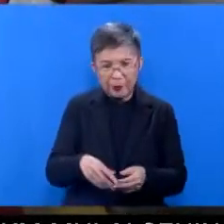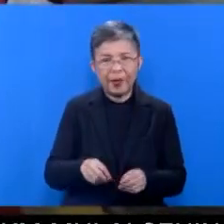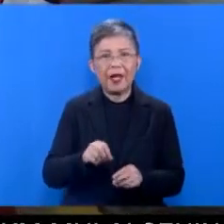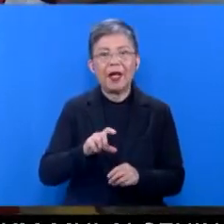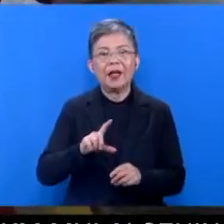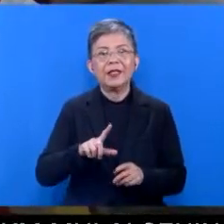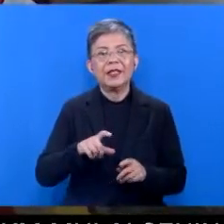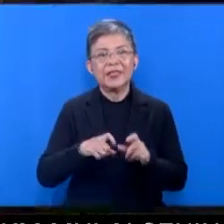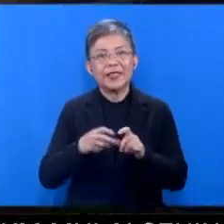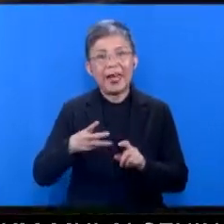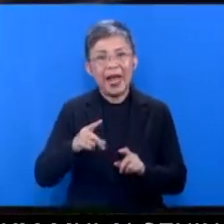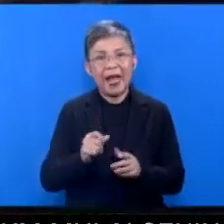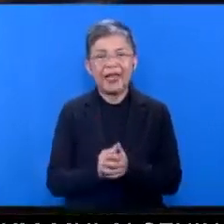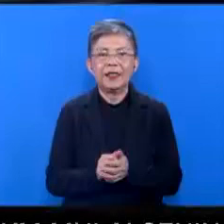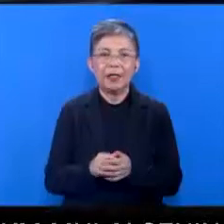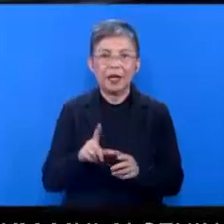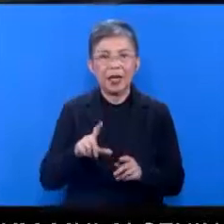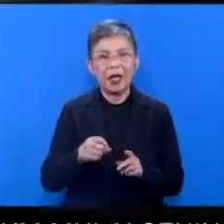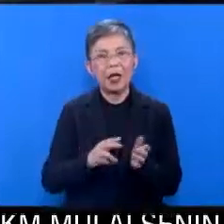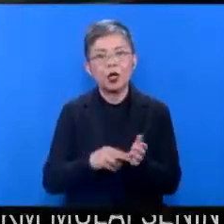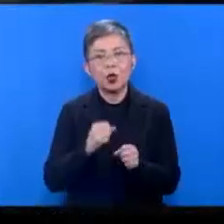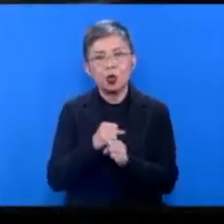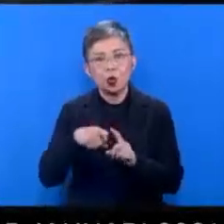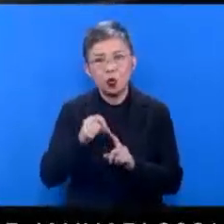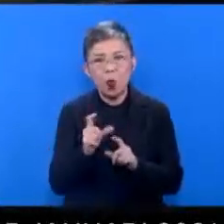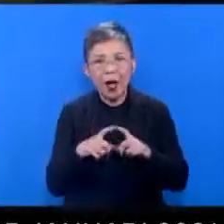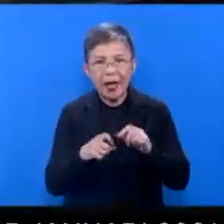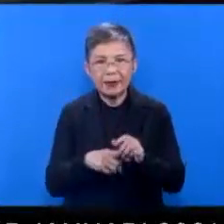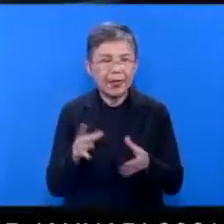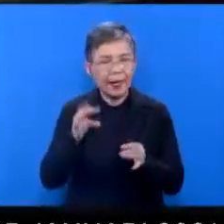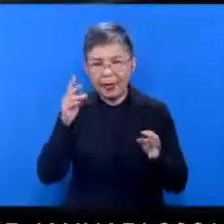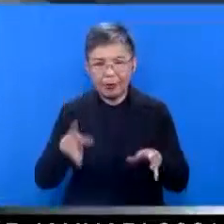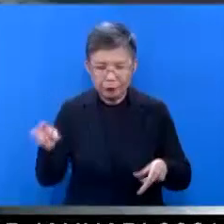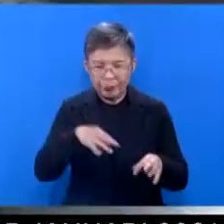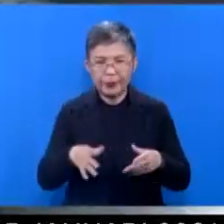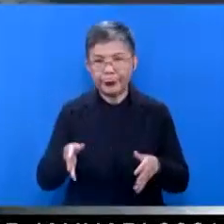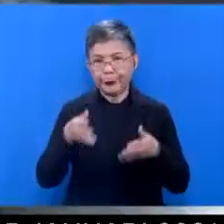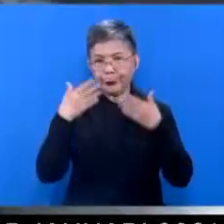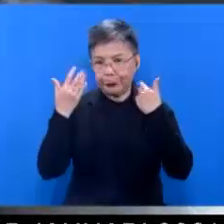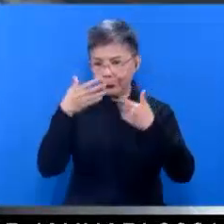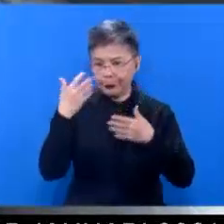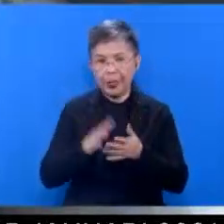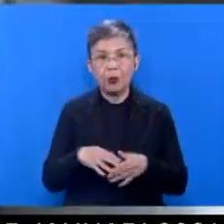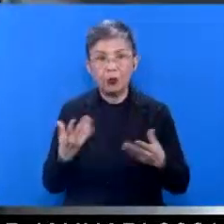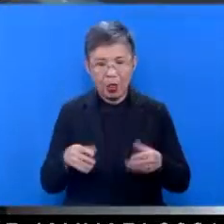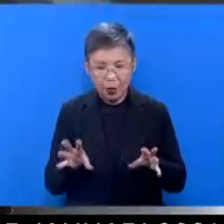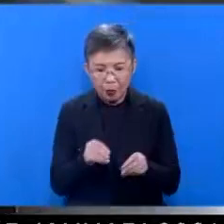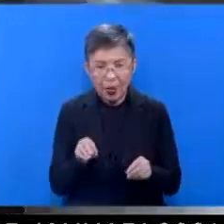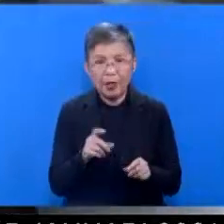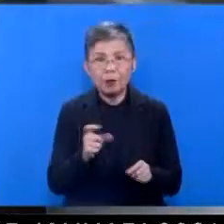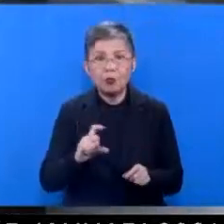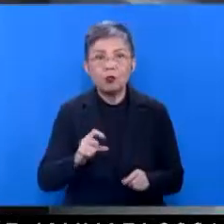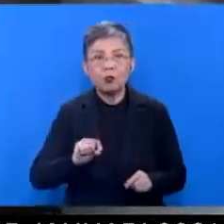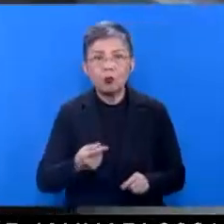lengkuas, bawang bombay, dan daun salam sebagai pewangi dan penyedap rasa. Jika warna bumbu mulai